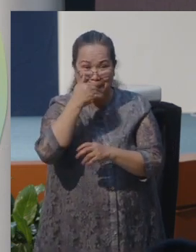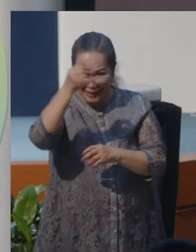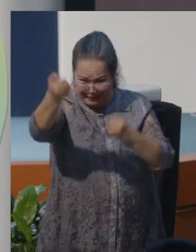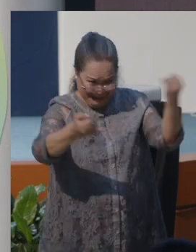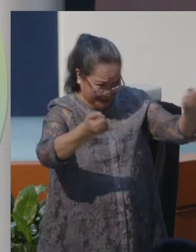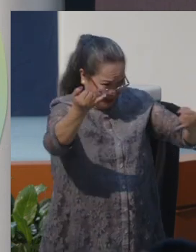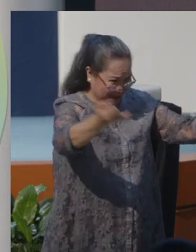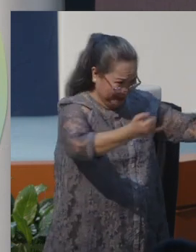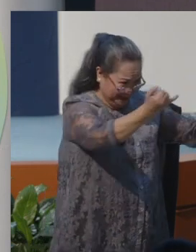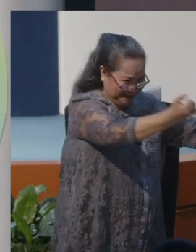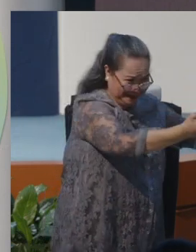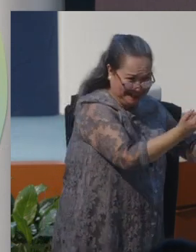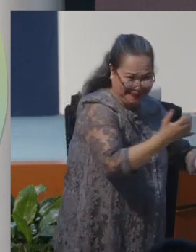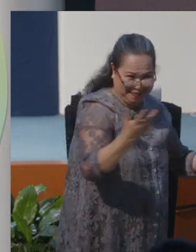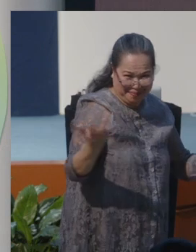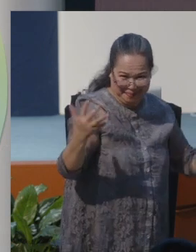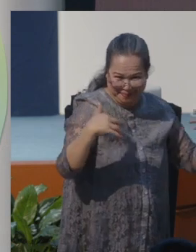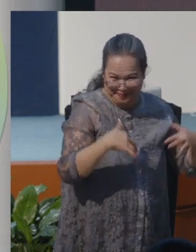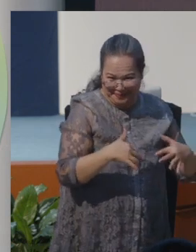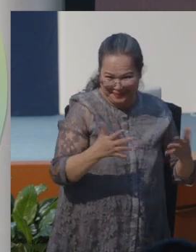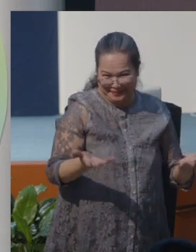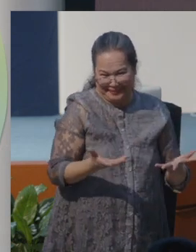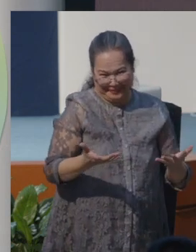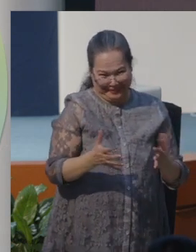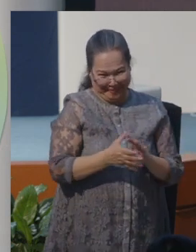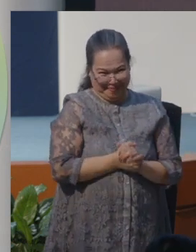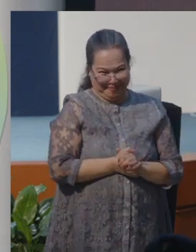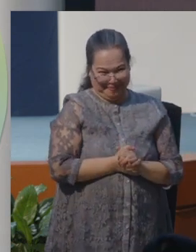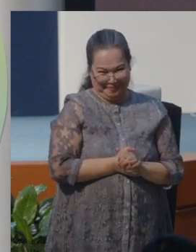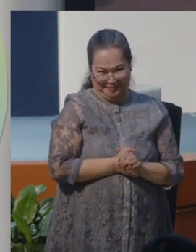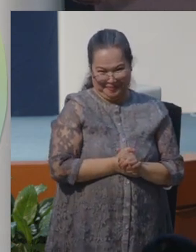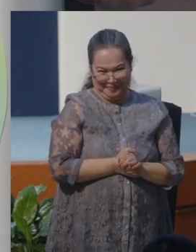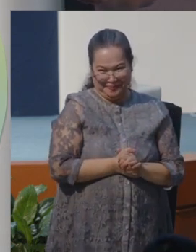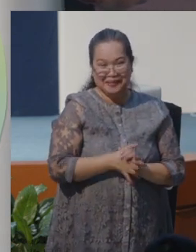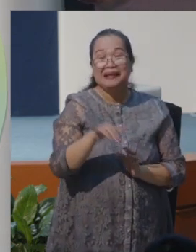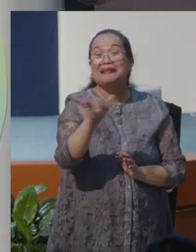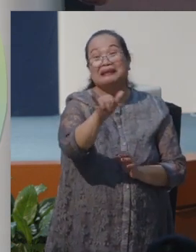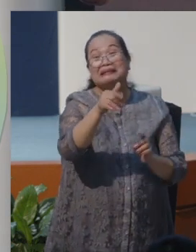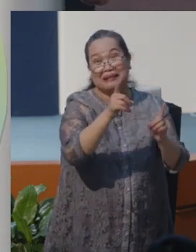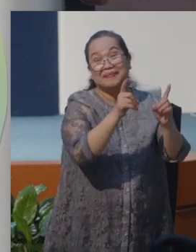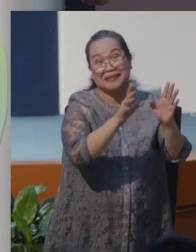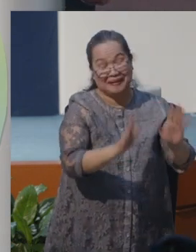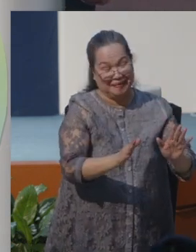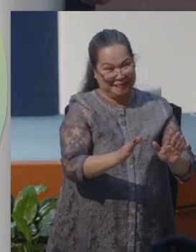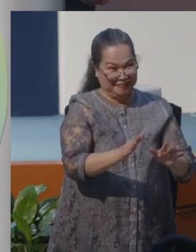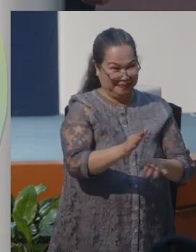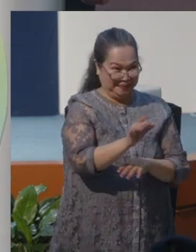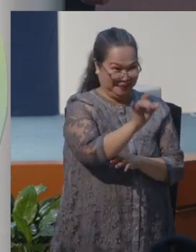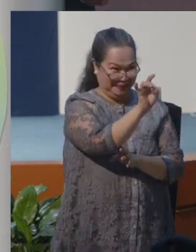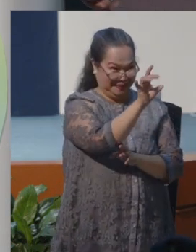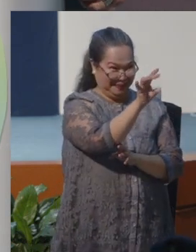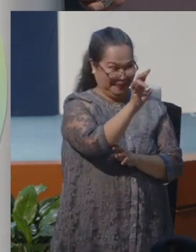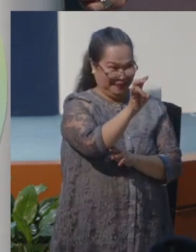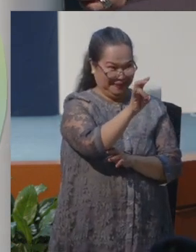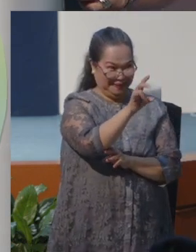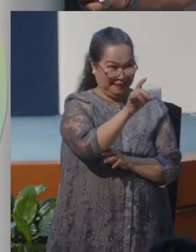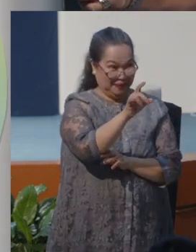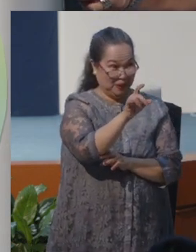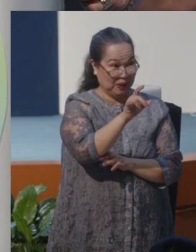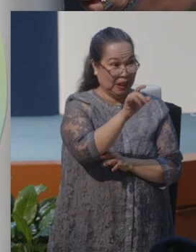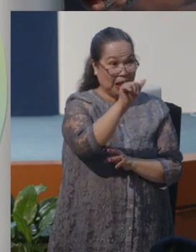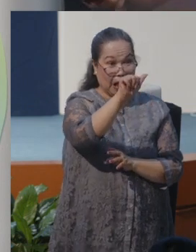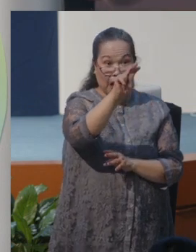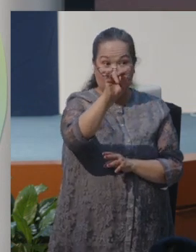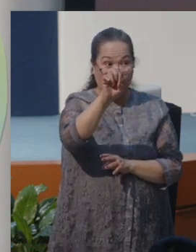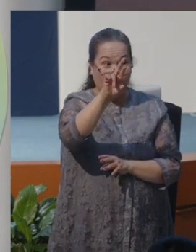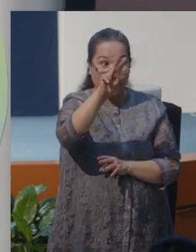Panginoon. Magdala tayo sa Kanya. Sabi ni Sproul, AD 70, namatay si Andrew,